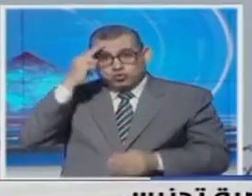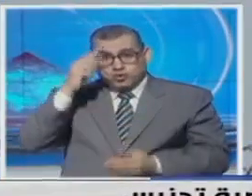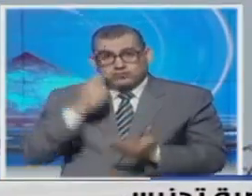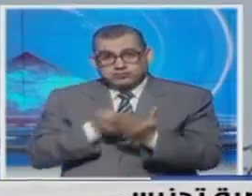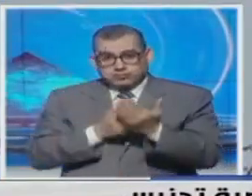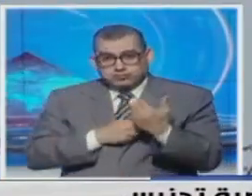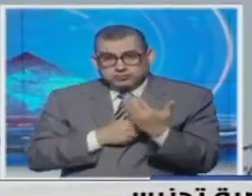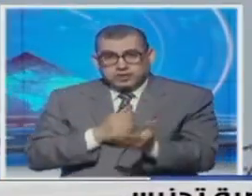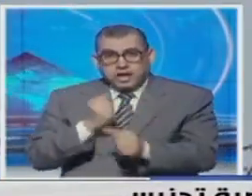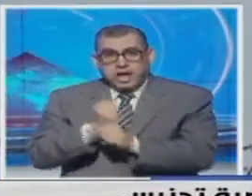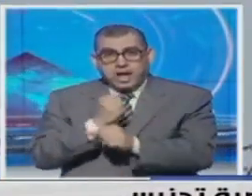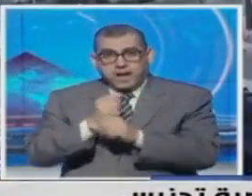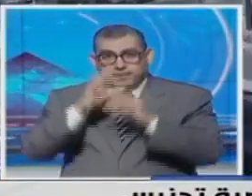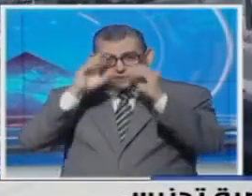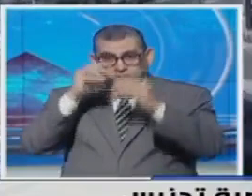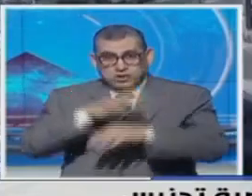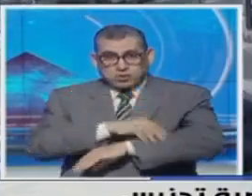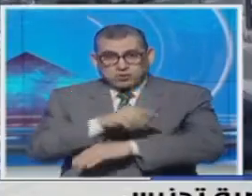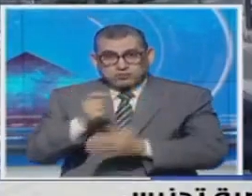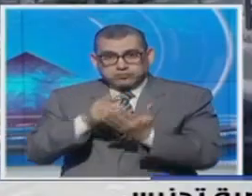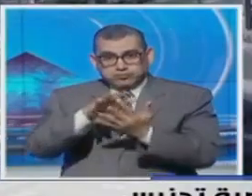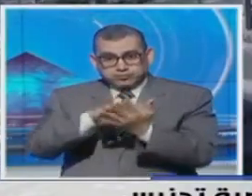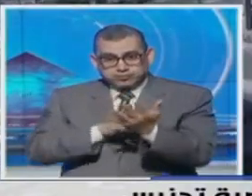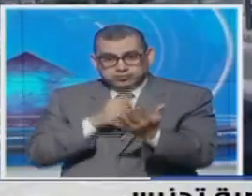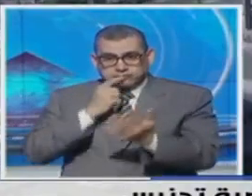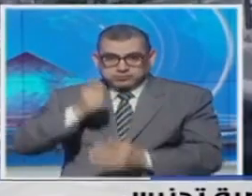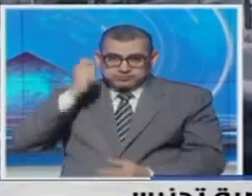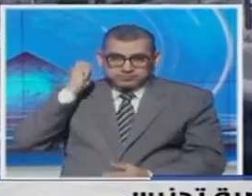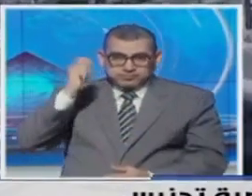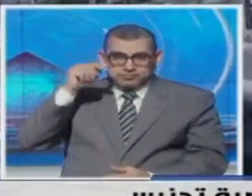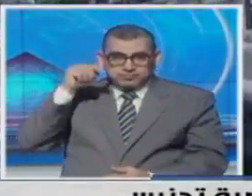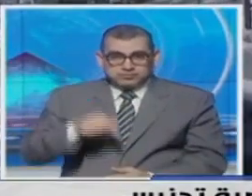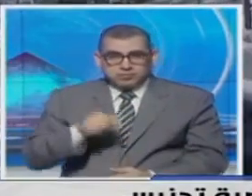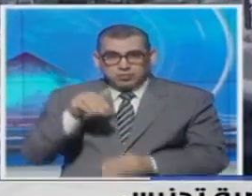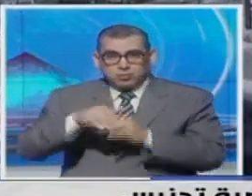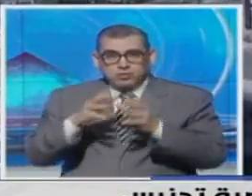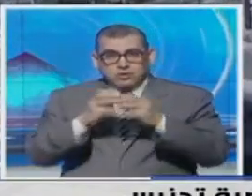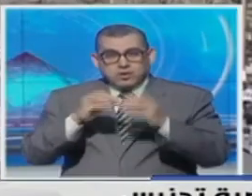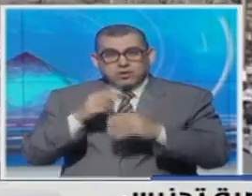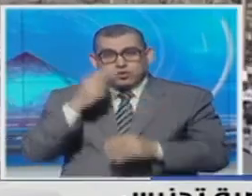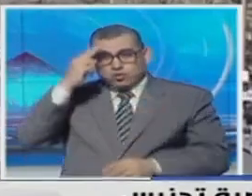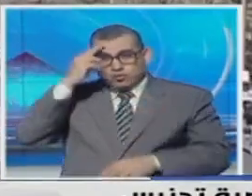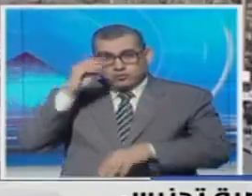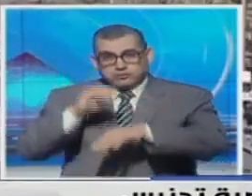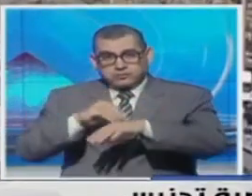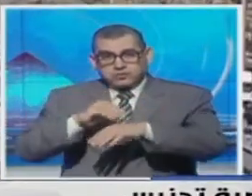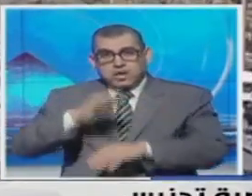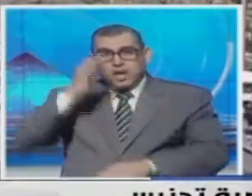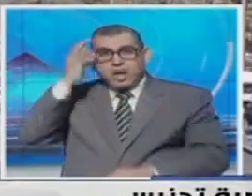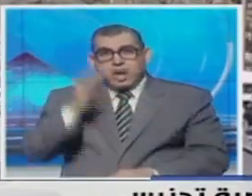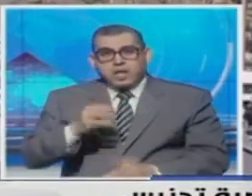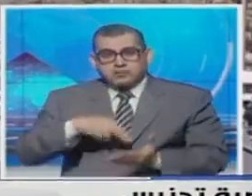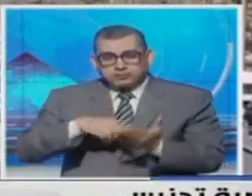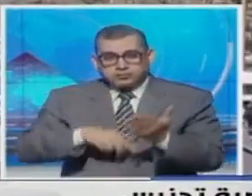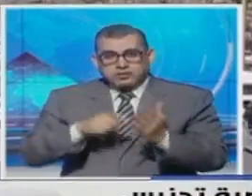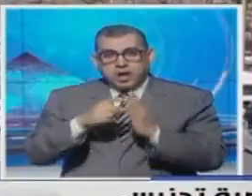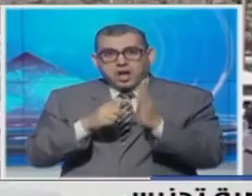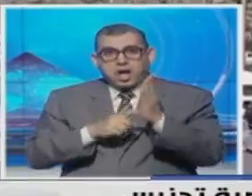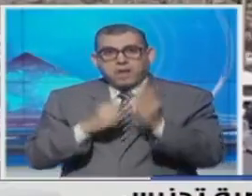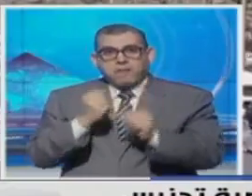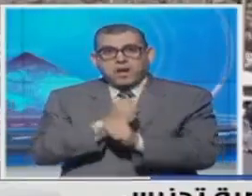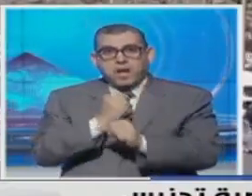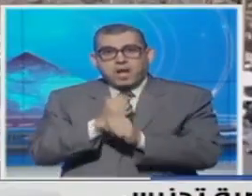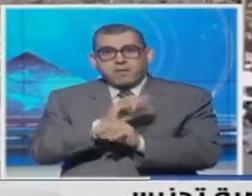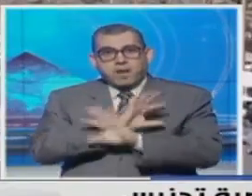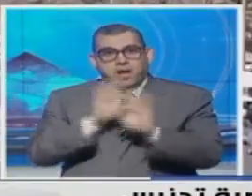القائمة بأعمال السفارة السويدية لديها مذكرة احتجاج تتضمن مطالبة المملكة السلطات السويدية